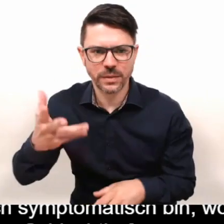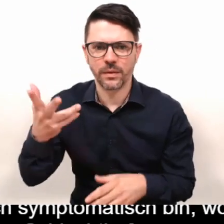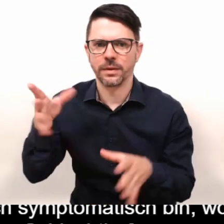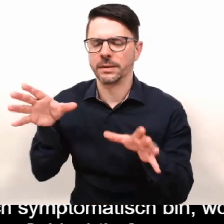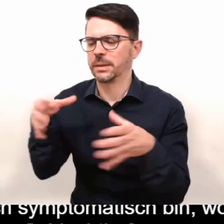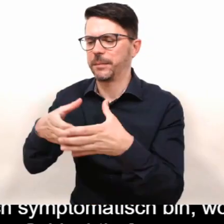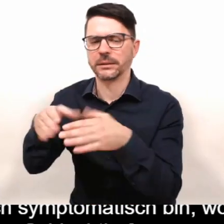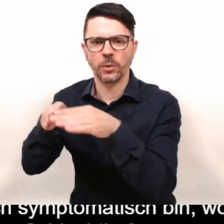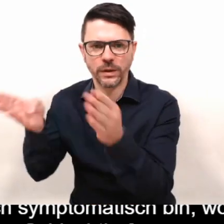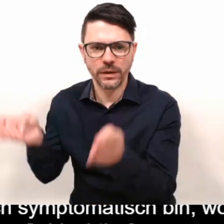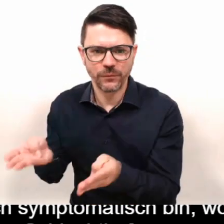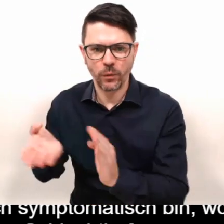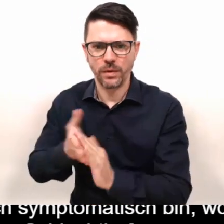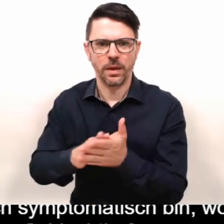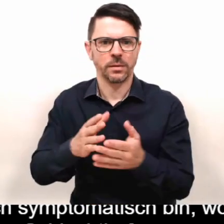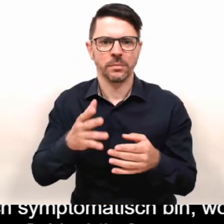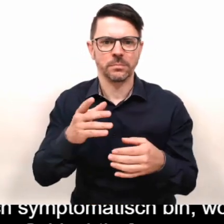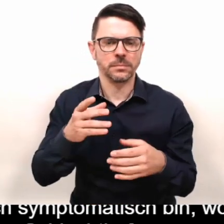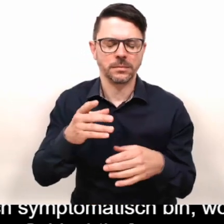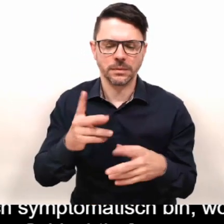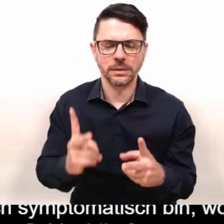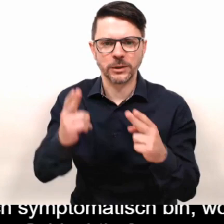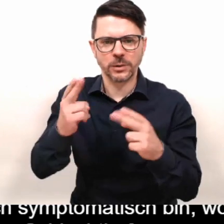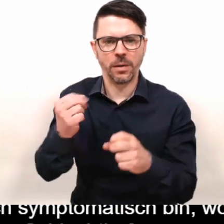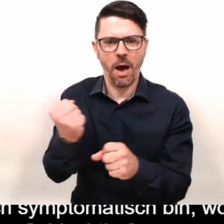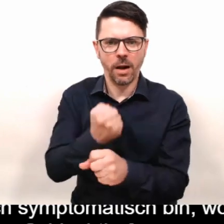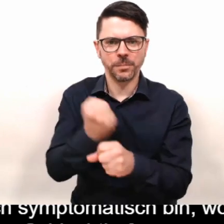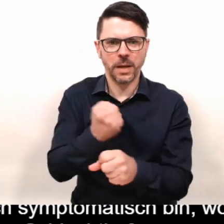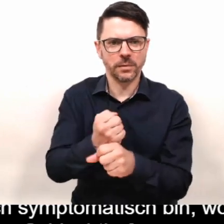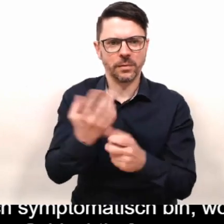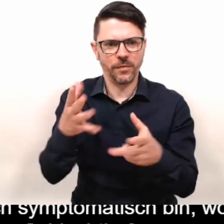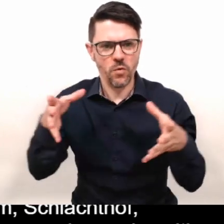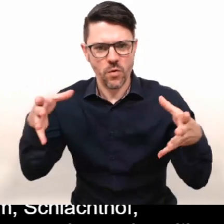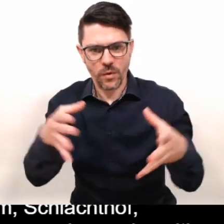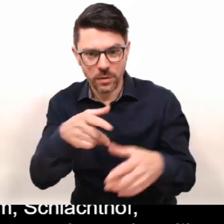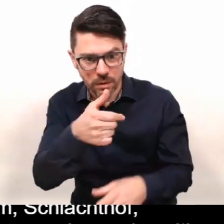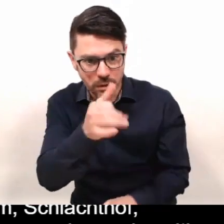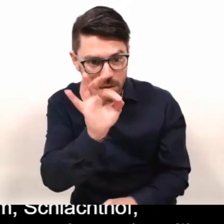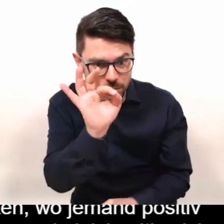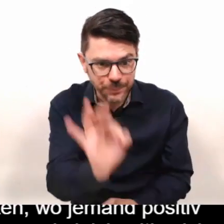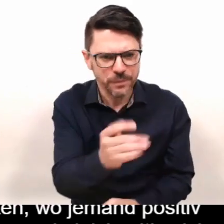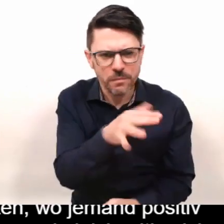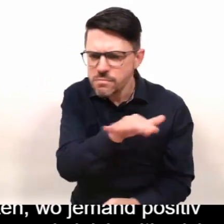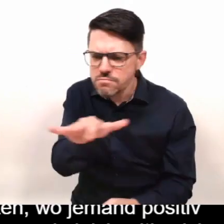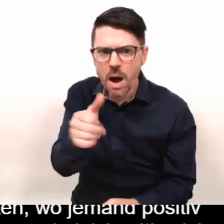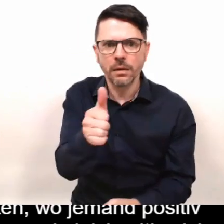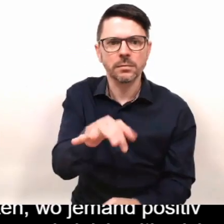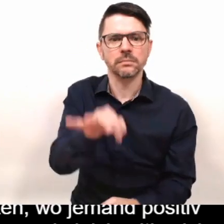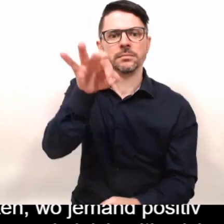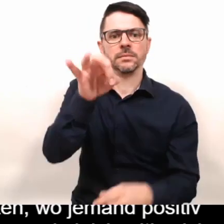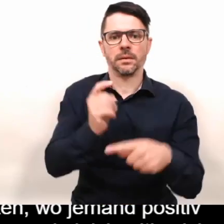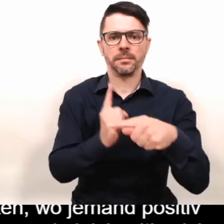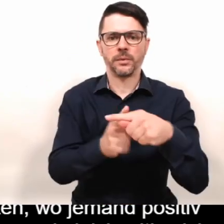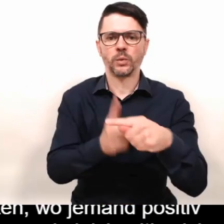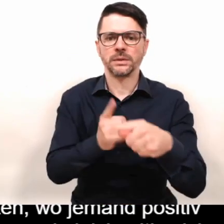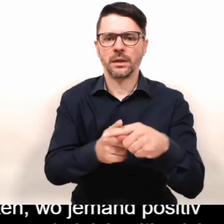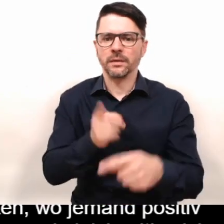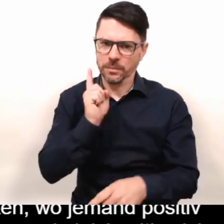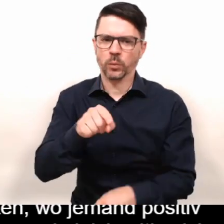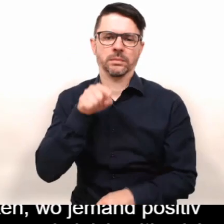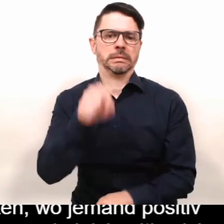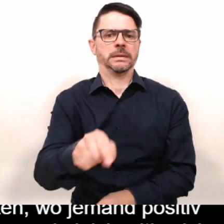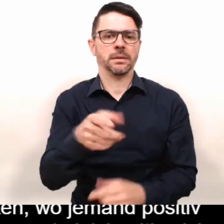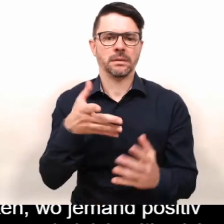gleichzeitig aber auch sich zu überlegen, was sind die Landkreise, wo besondere Hotspots sind. Also sprich,